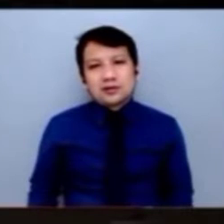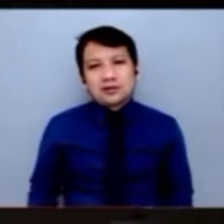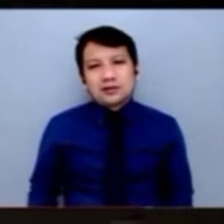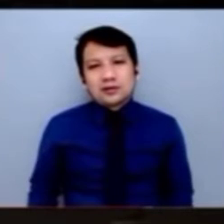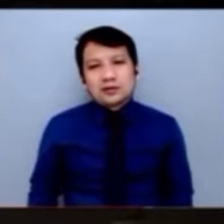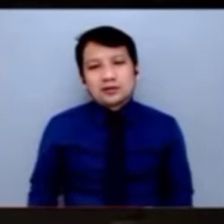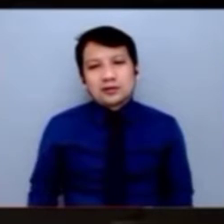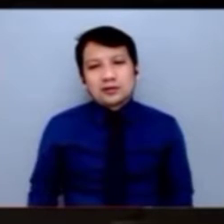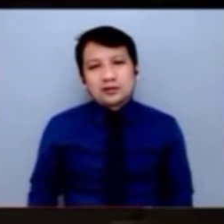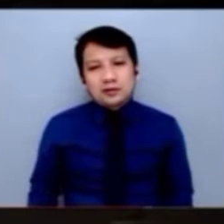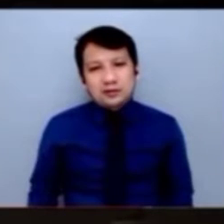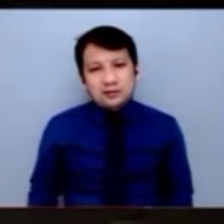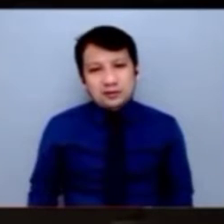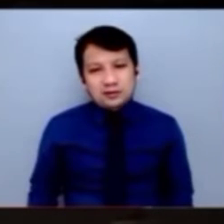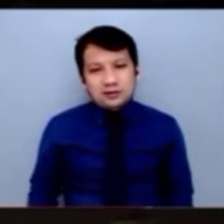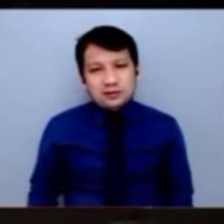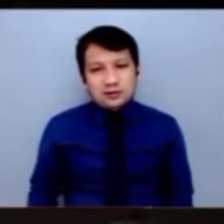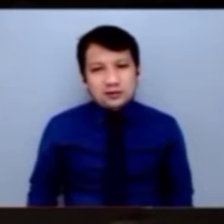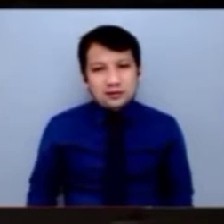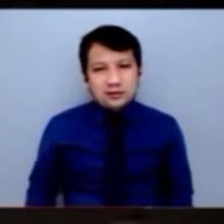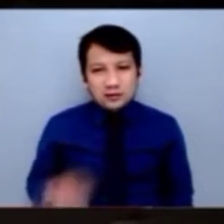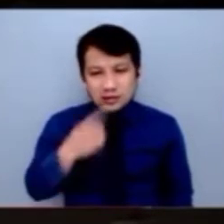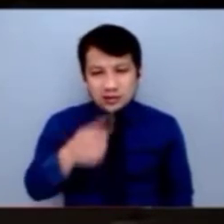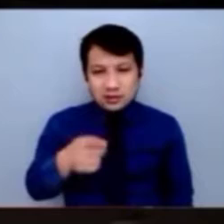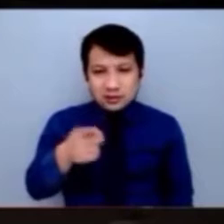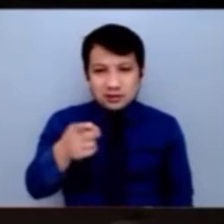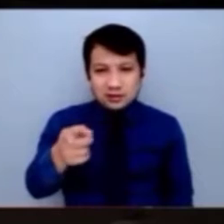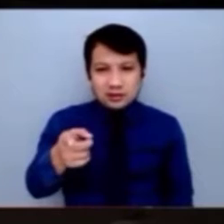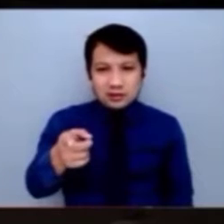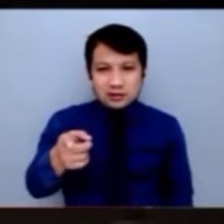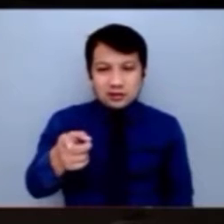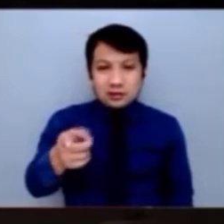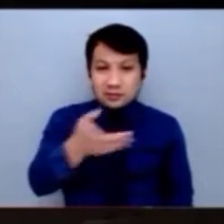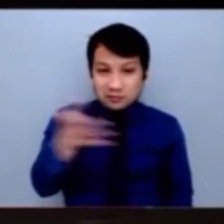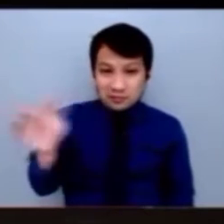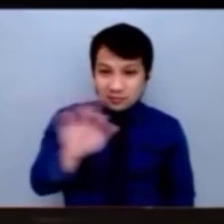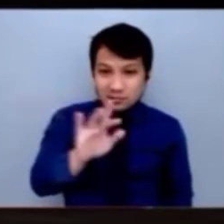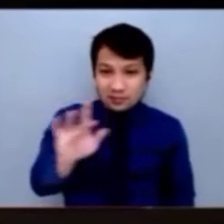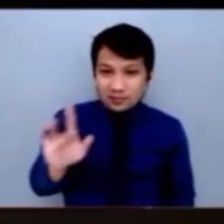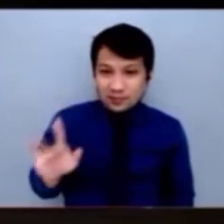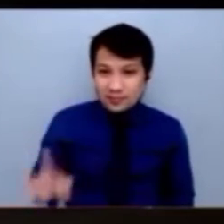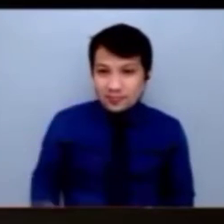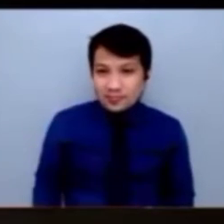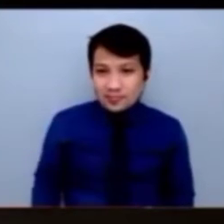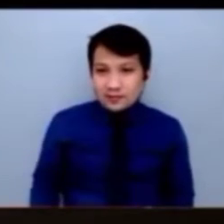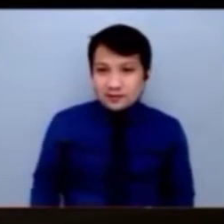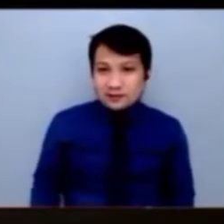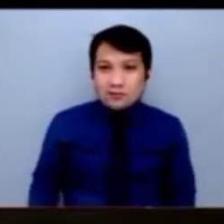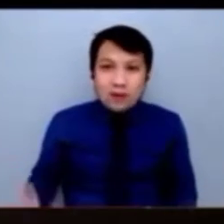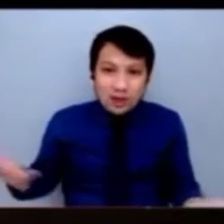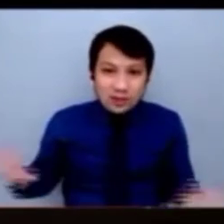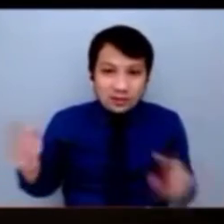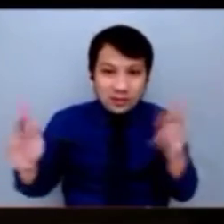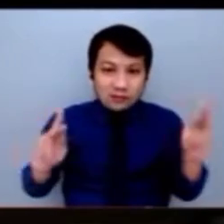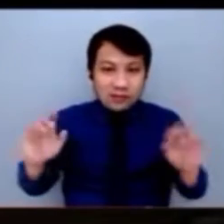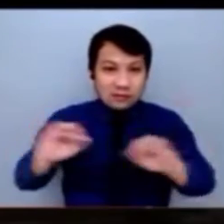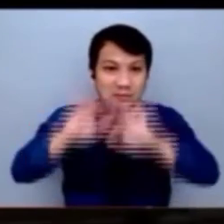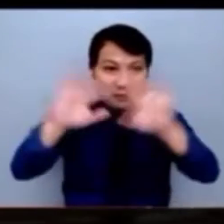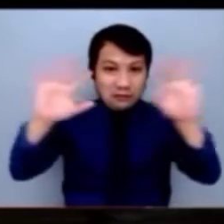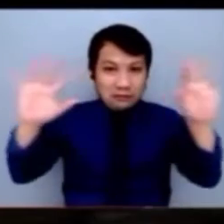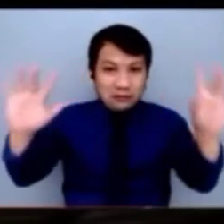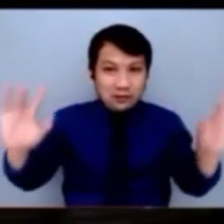Nako, ito, pakita natin, Mayan, at saka Bok, no? Itong likod ko talaga ngayon, talagang wala na. Punong-puno ito dati ng mga ilaw dito or sabi